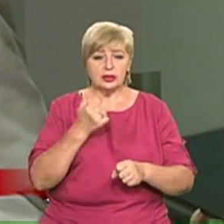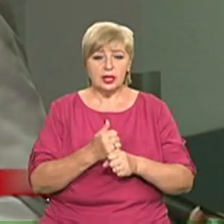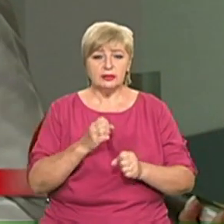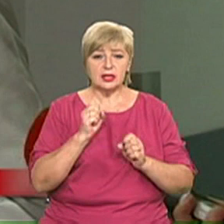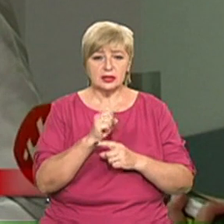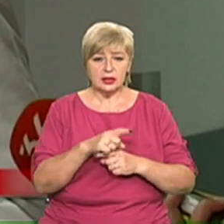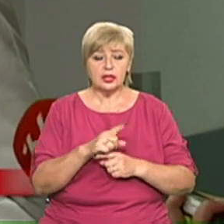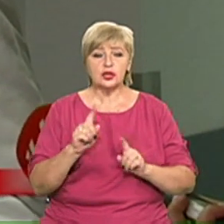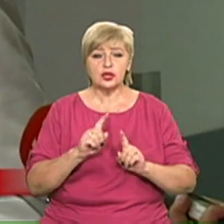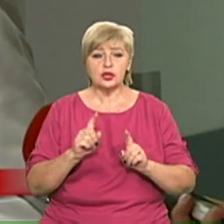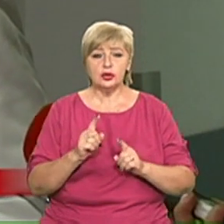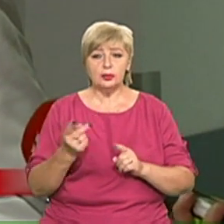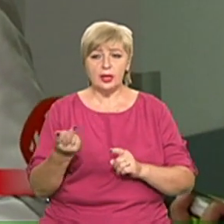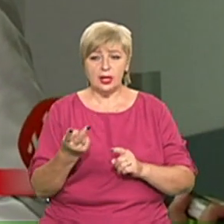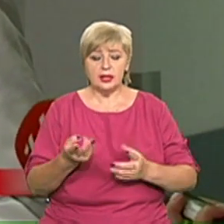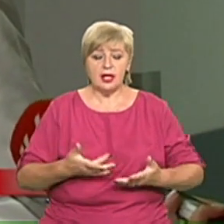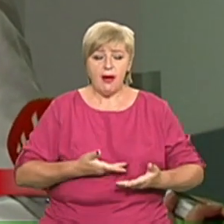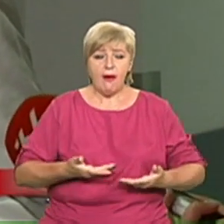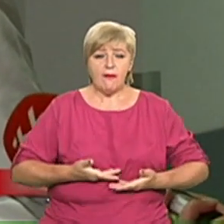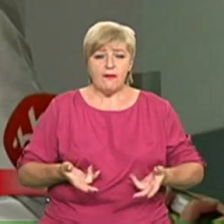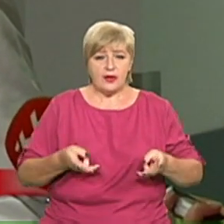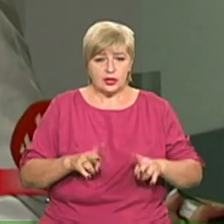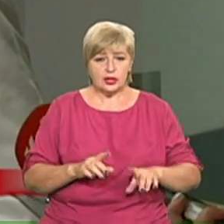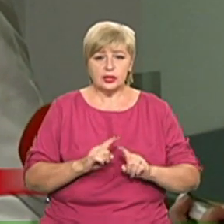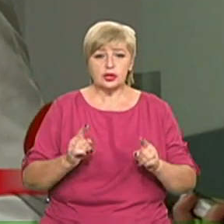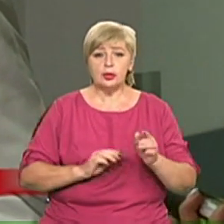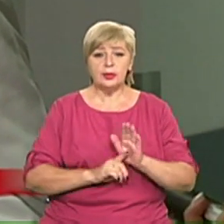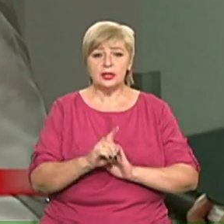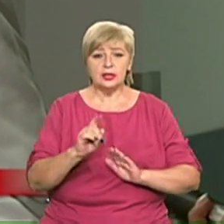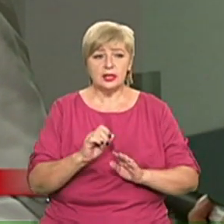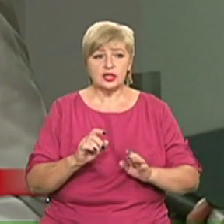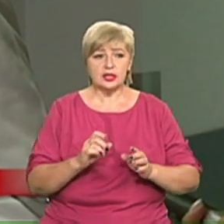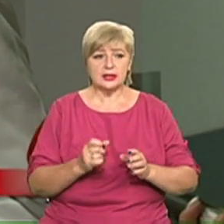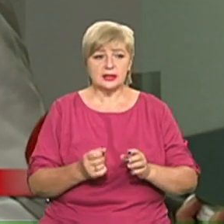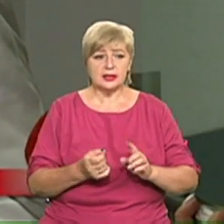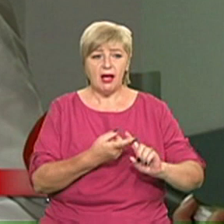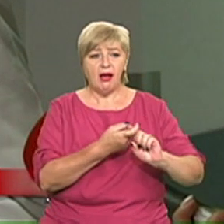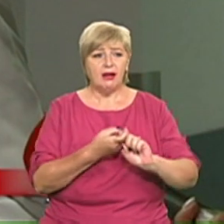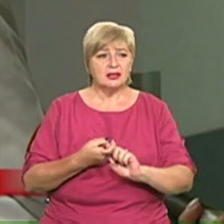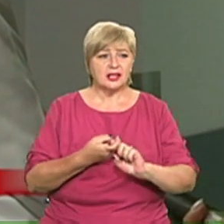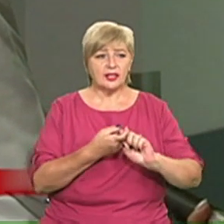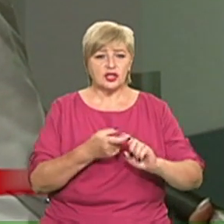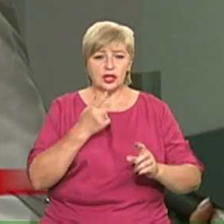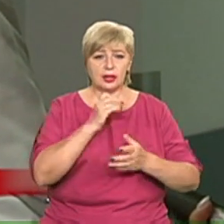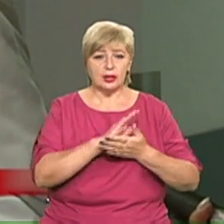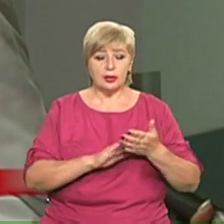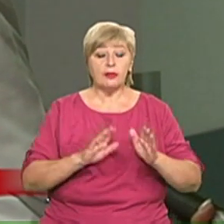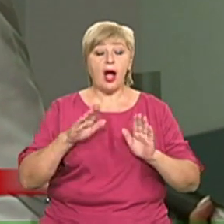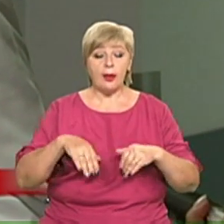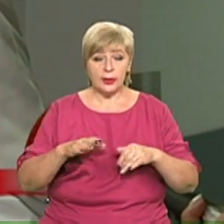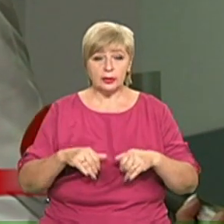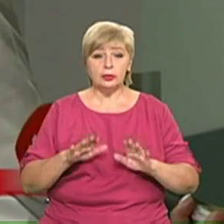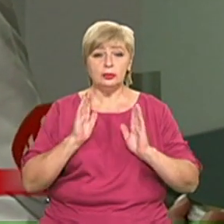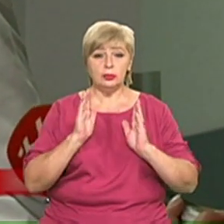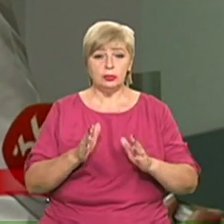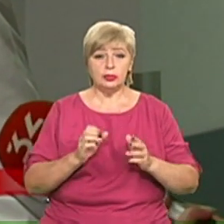задача, щоб вони вижили, щоб не почалися з'явлення перитонита, а потім вже